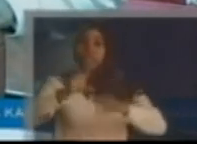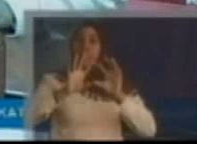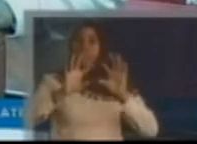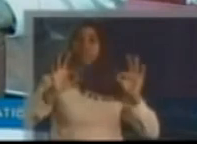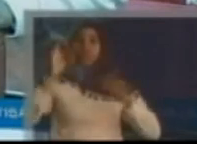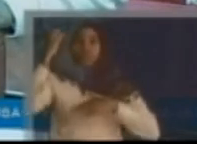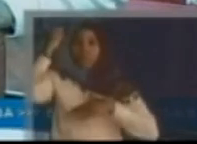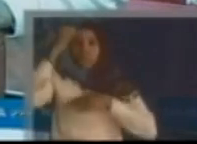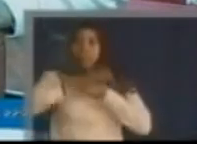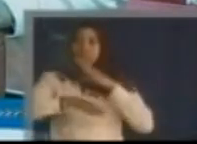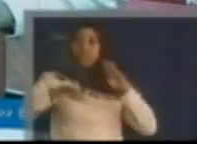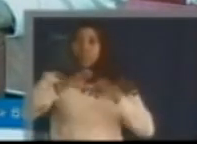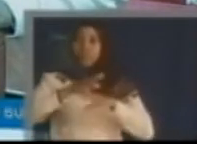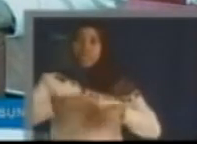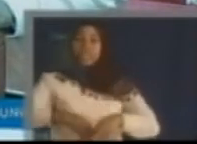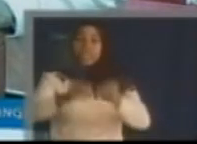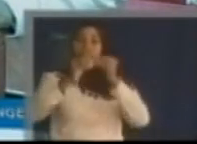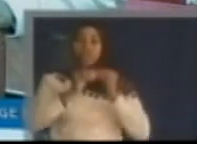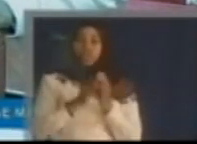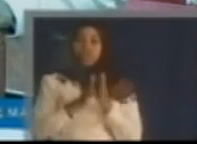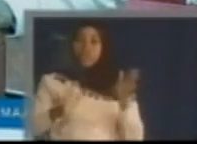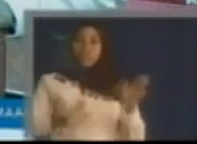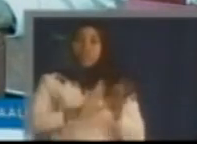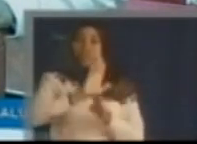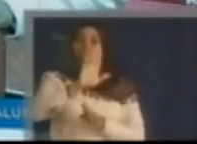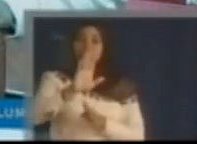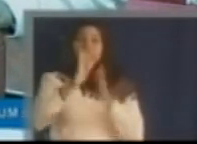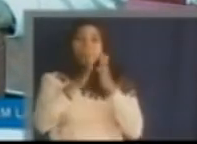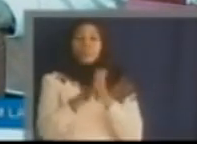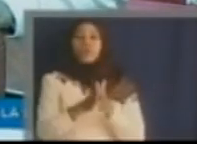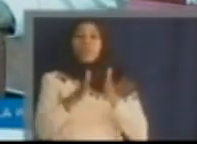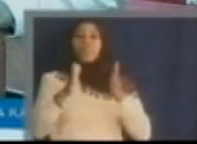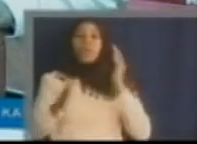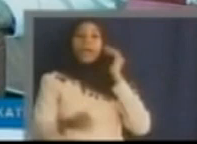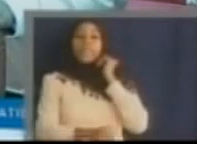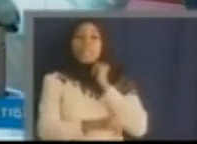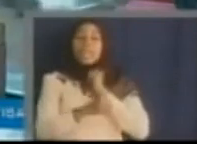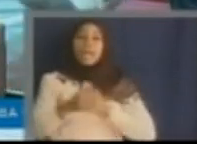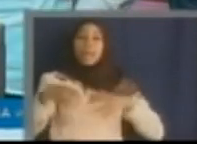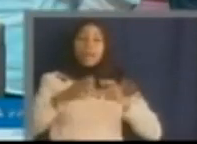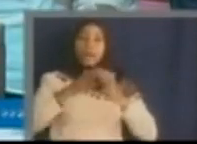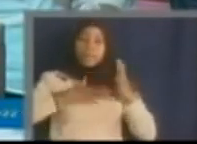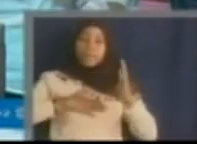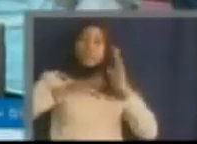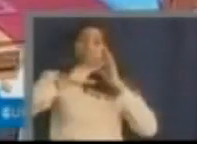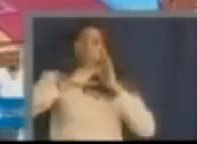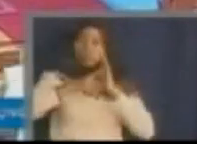nafasi hii kwa niaba ya kamati yetu ya kanuni kuungana na mheshimiwa